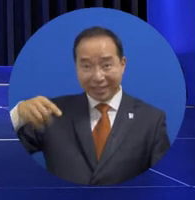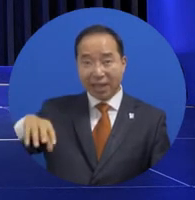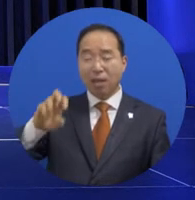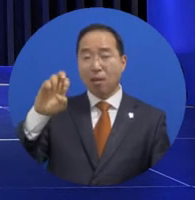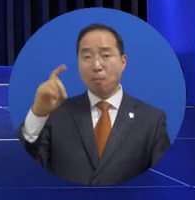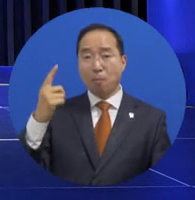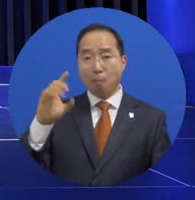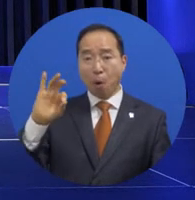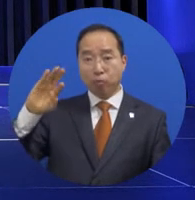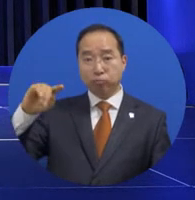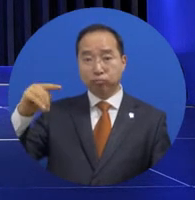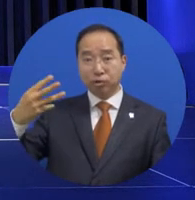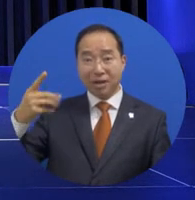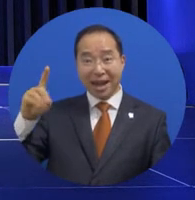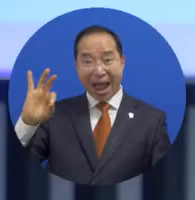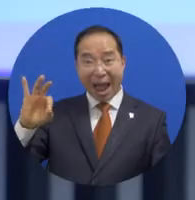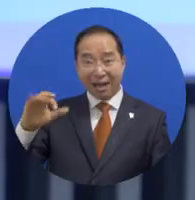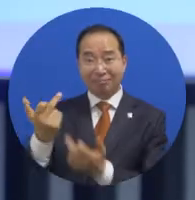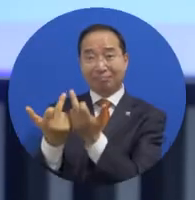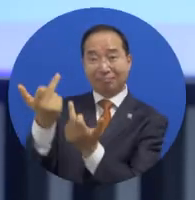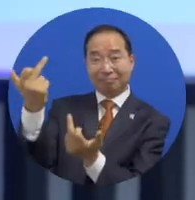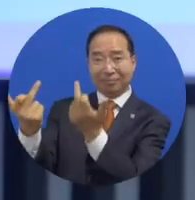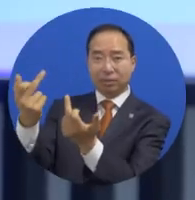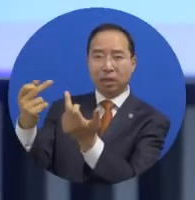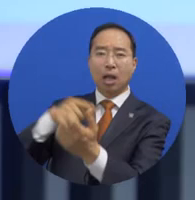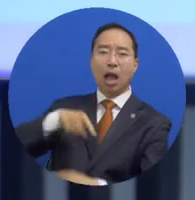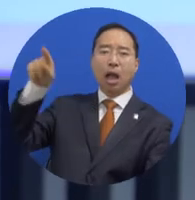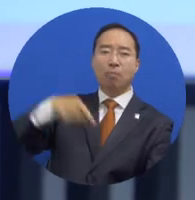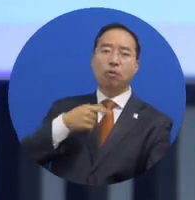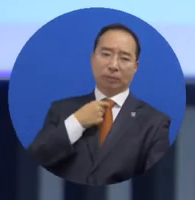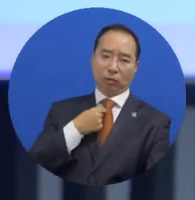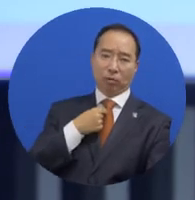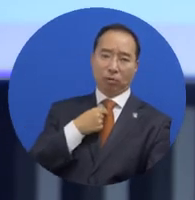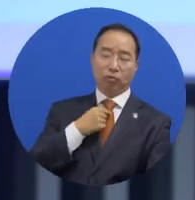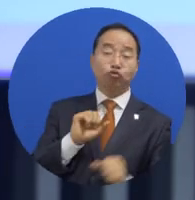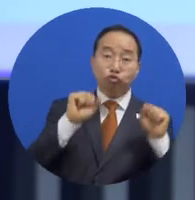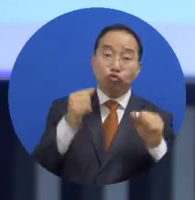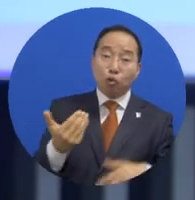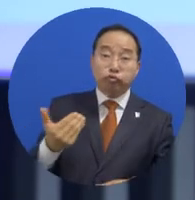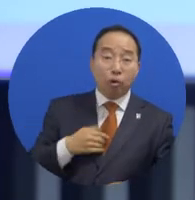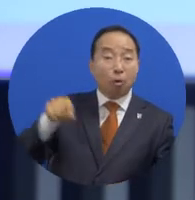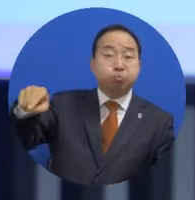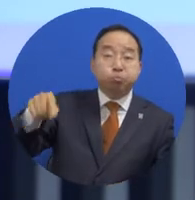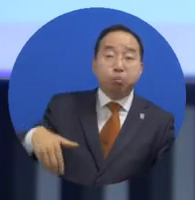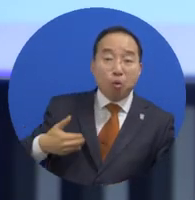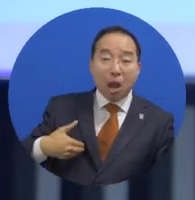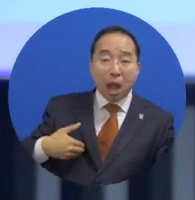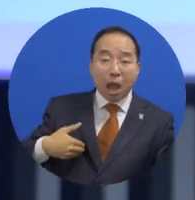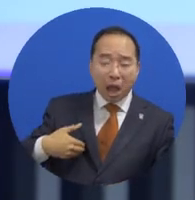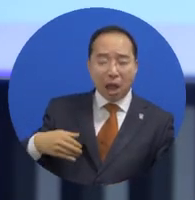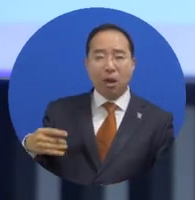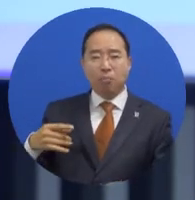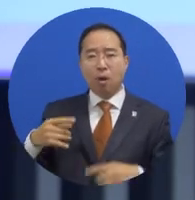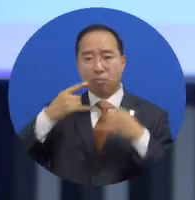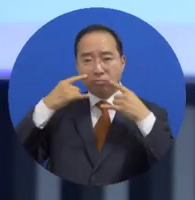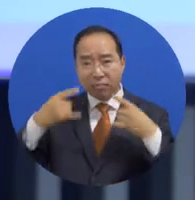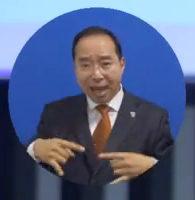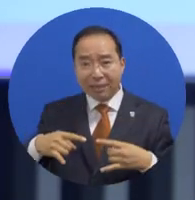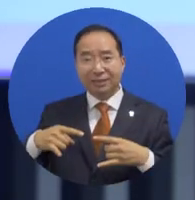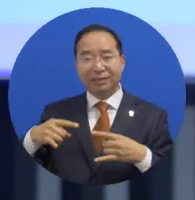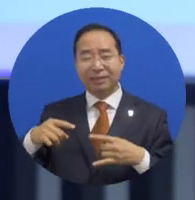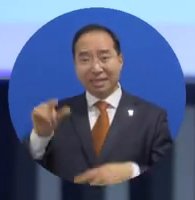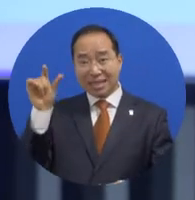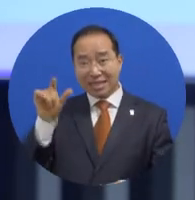처음엔 몽블랑이라는 게 운동을 하기 전에는 어디 붙었는지도 몰랐어요. 몽블랑이 어디 있어? 몽블랑은요. 프랑스와